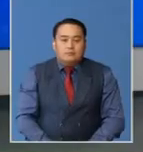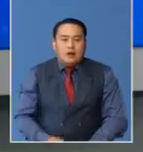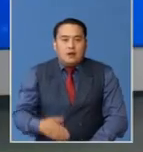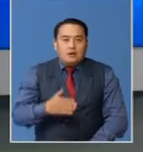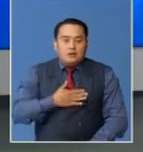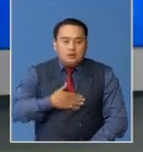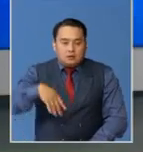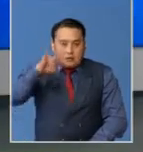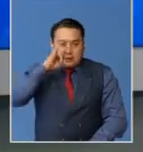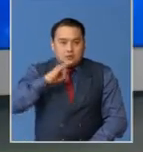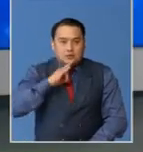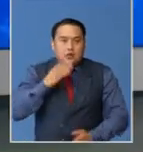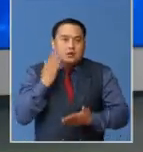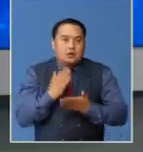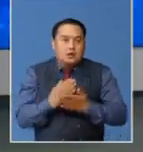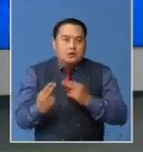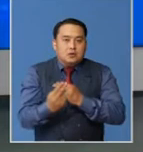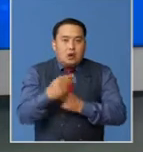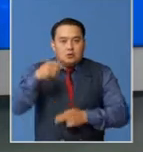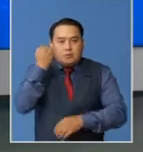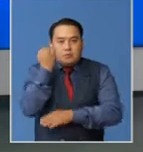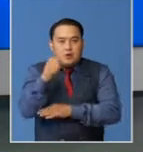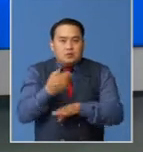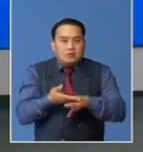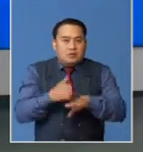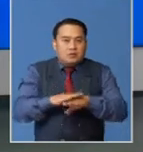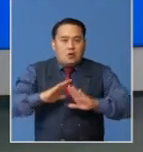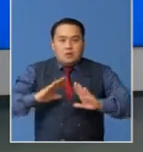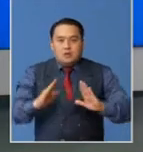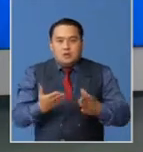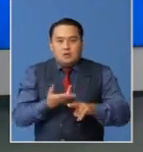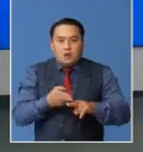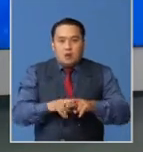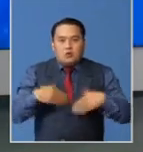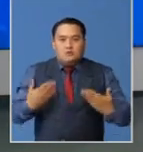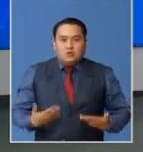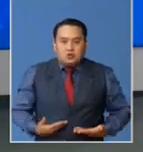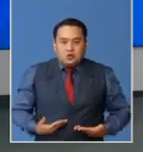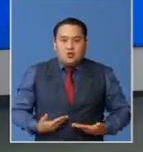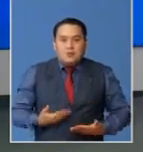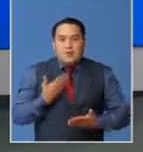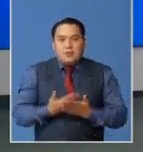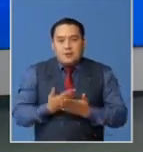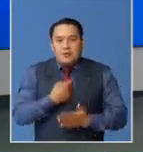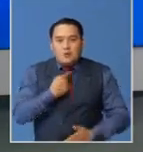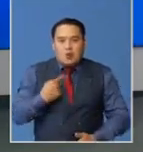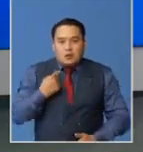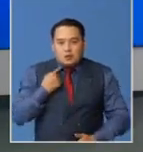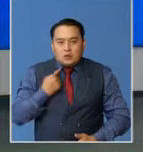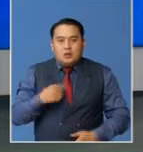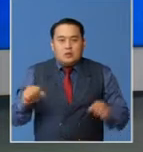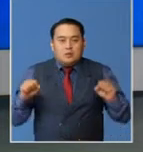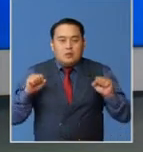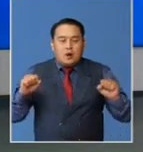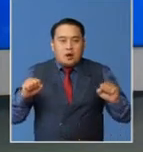В нашей стране есть люди, научившиеся побеждать тяжелые обстоятельства, которые преподнесла им жизнь. Пример тому